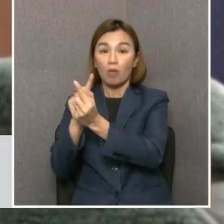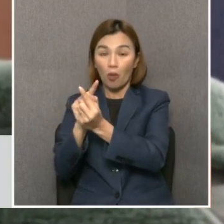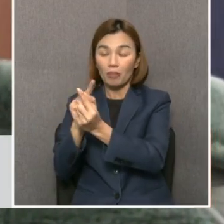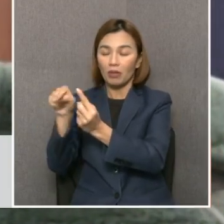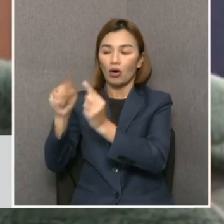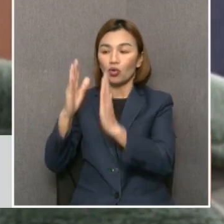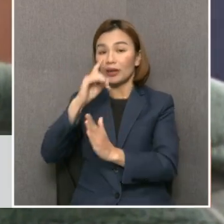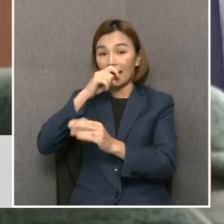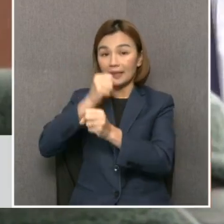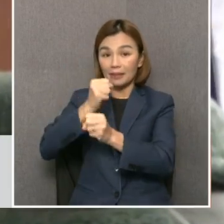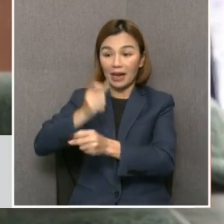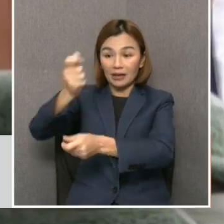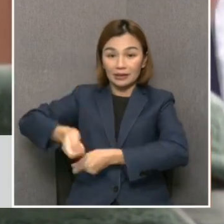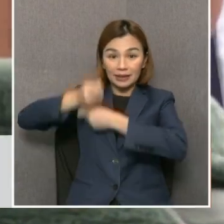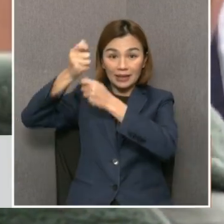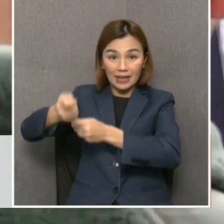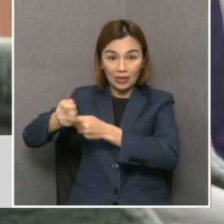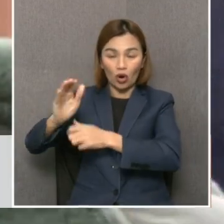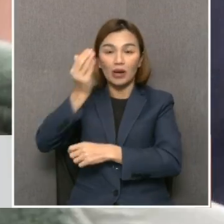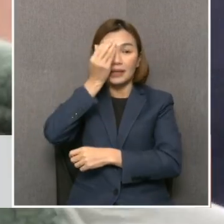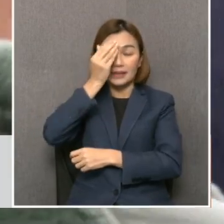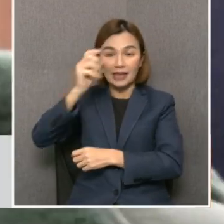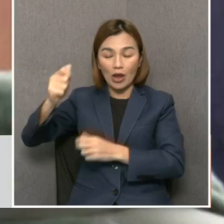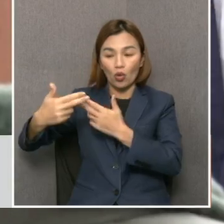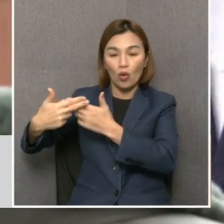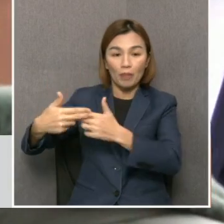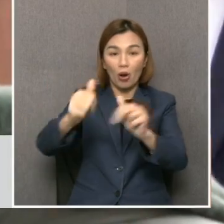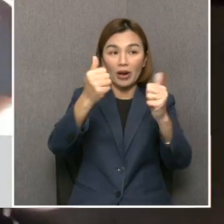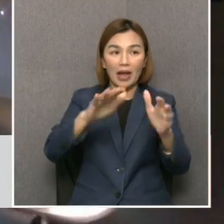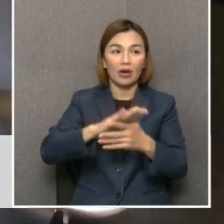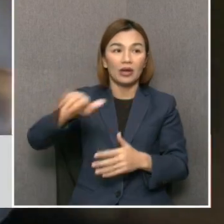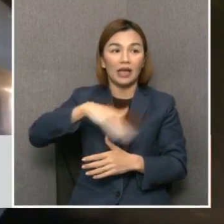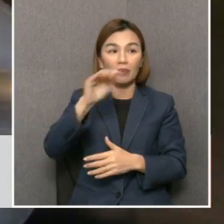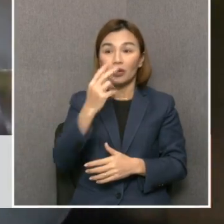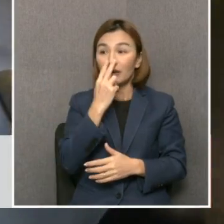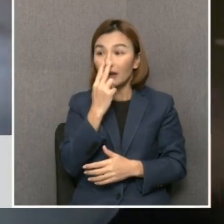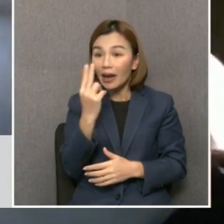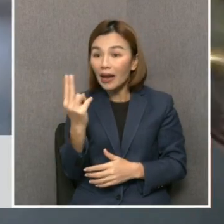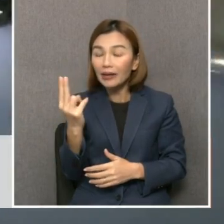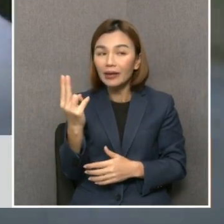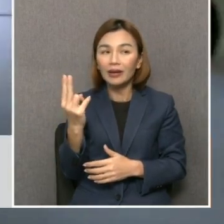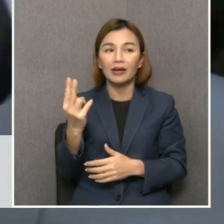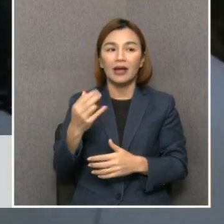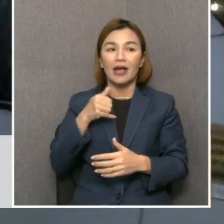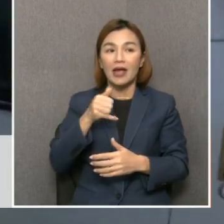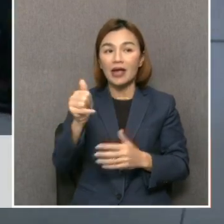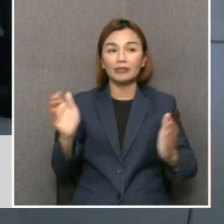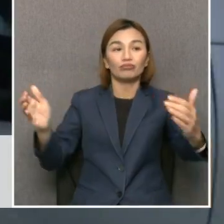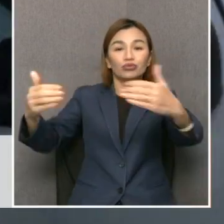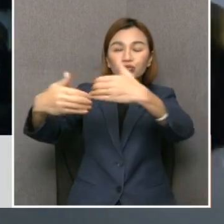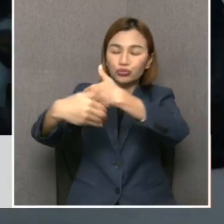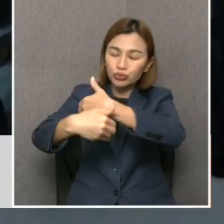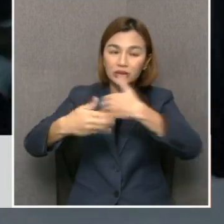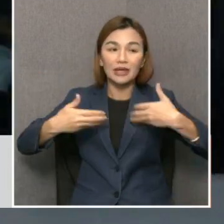อลที่ได้รับการปล่อยตัวมาก่อนหน้านี้ทันทีที่พวกเขาได้พบหน้ากันต่างก็ตรงเข้าสวมกอดกันและกันนะคะ